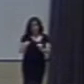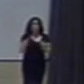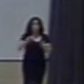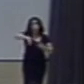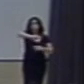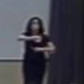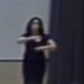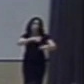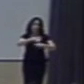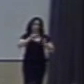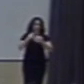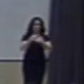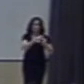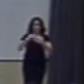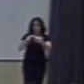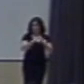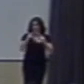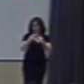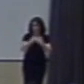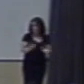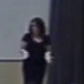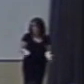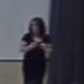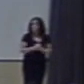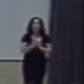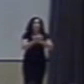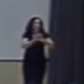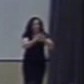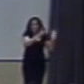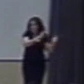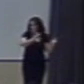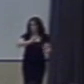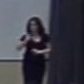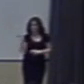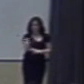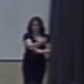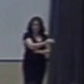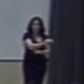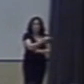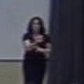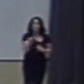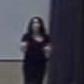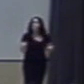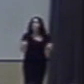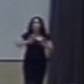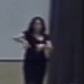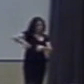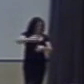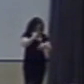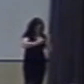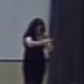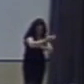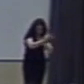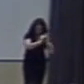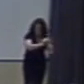a Barcelona on parlàvem de diferents temes. El darrer tema va ser el maig i vam parlar de si era